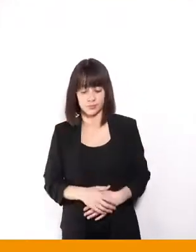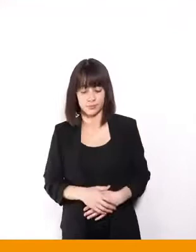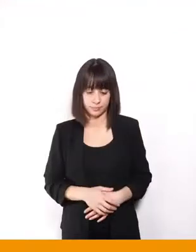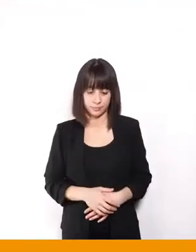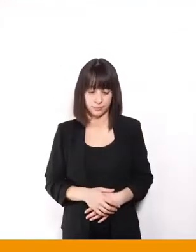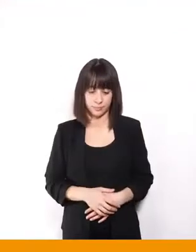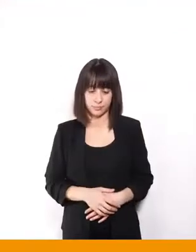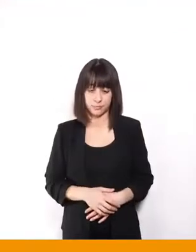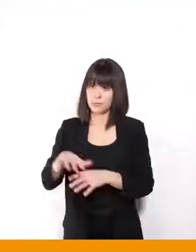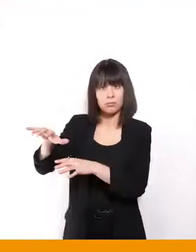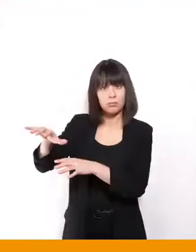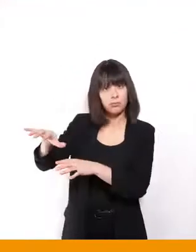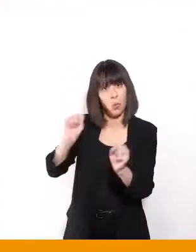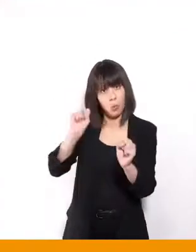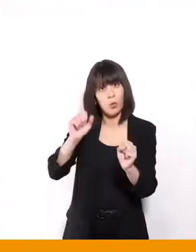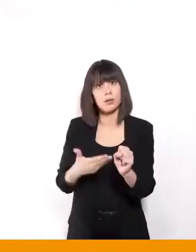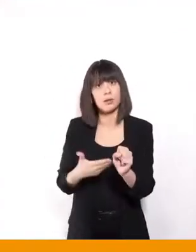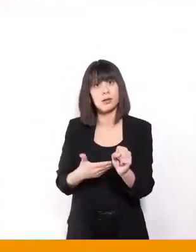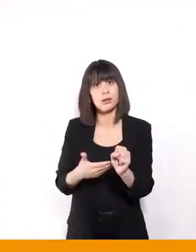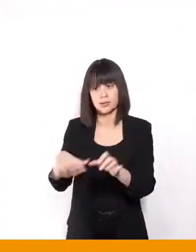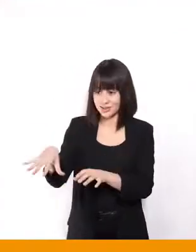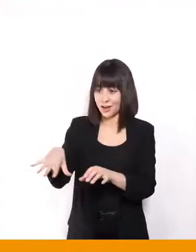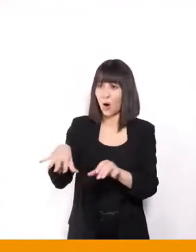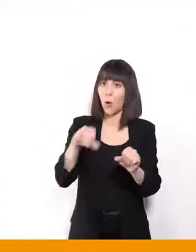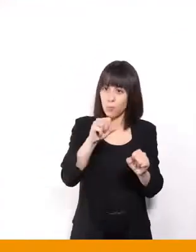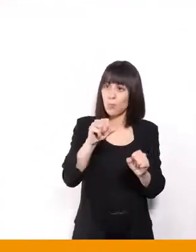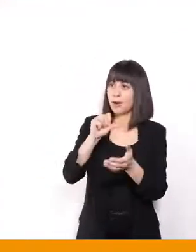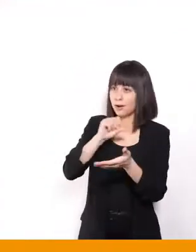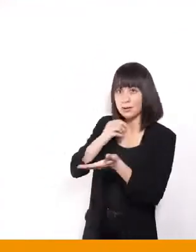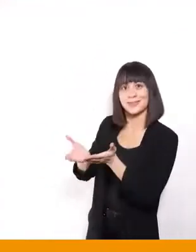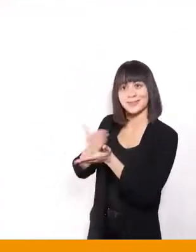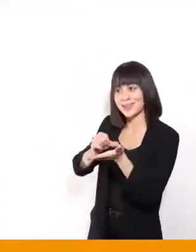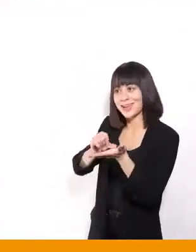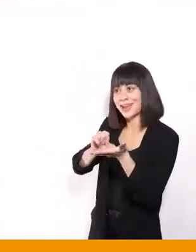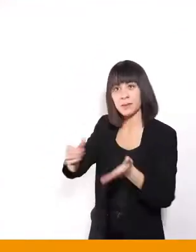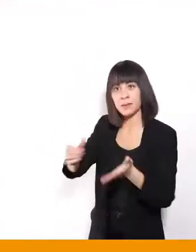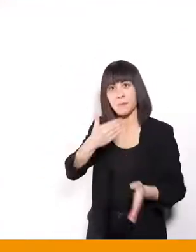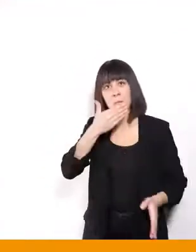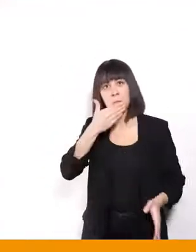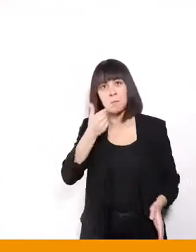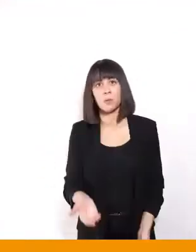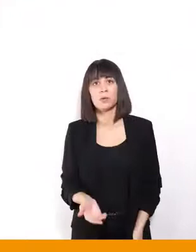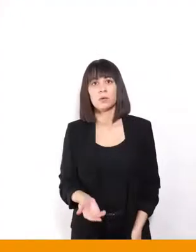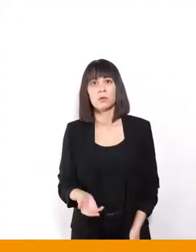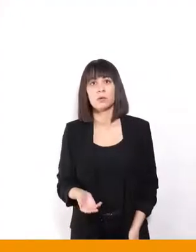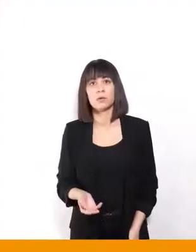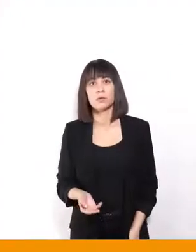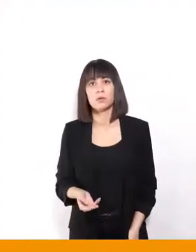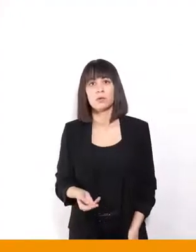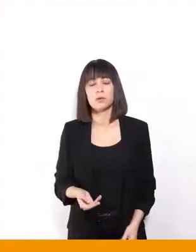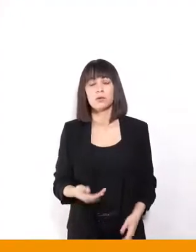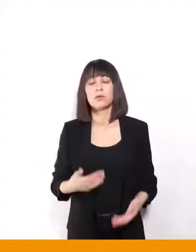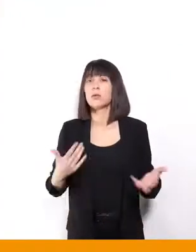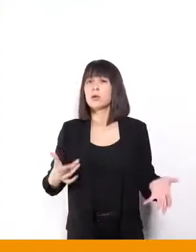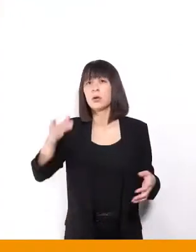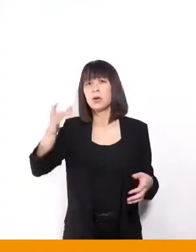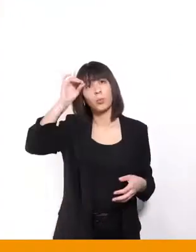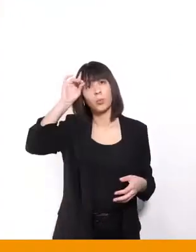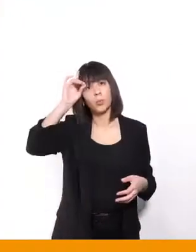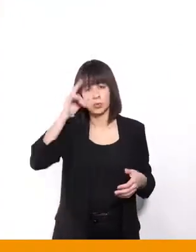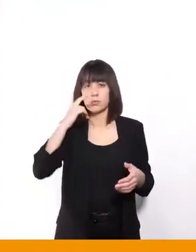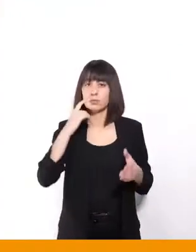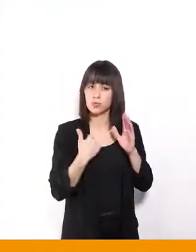l'emploi soit mieux rémunéré. Il y a quand même, au-delà de respecter la loi